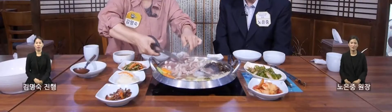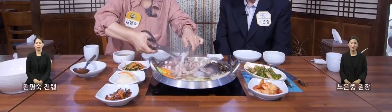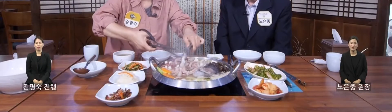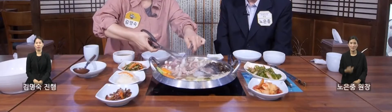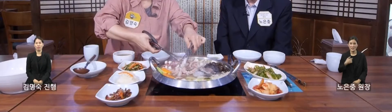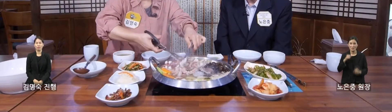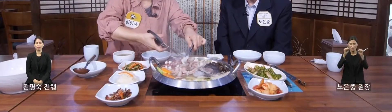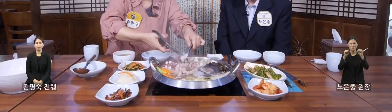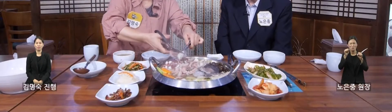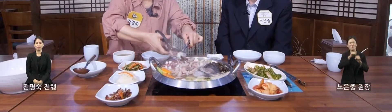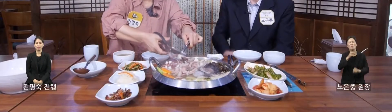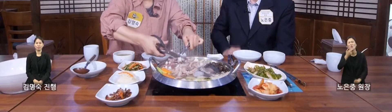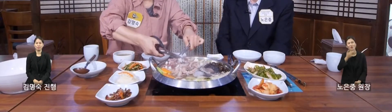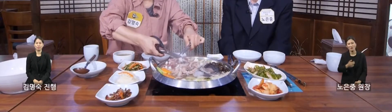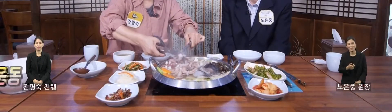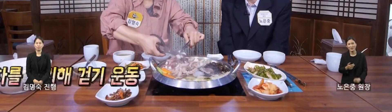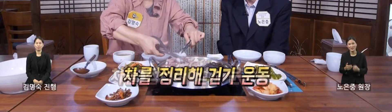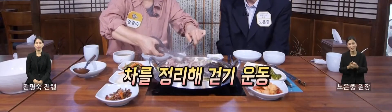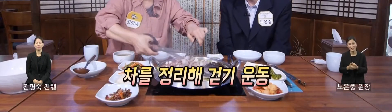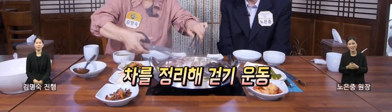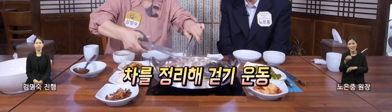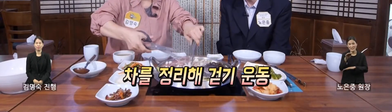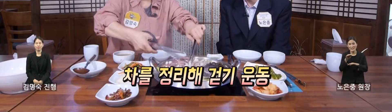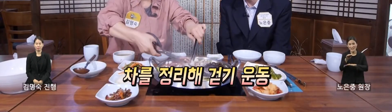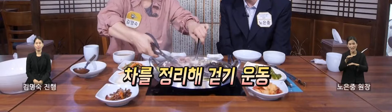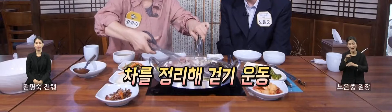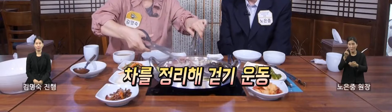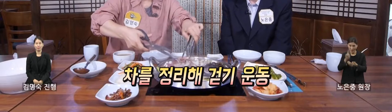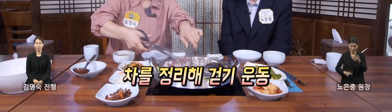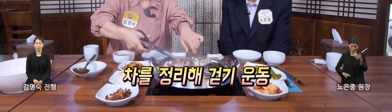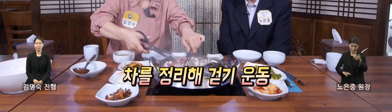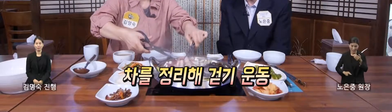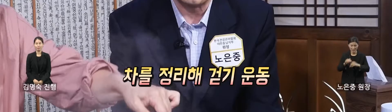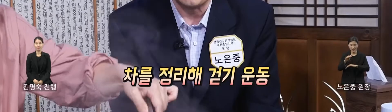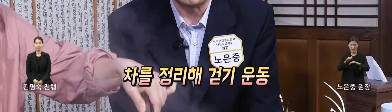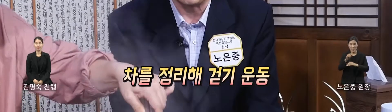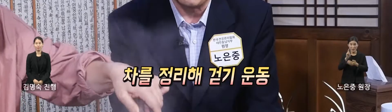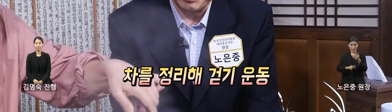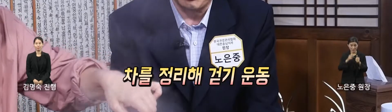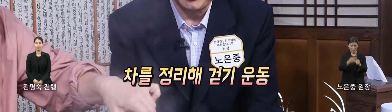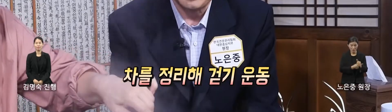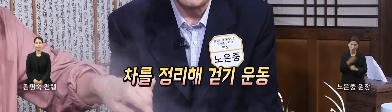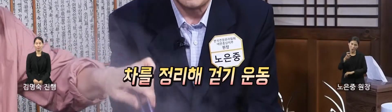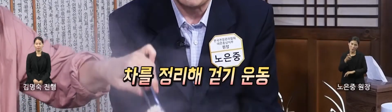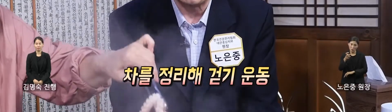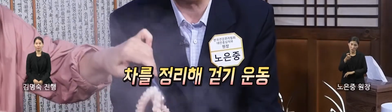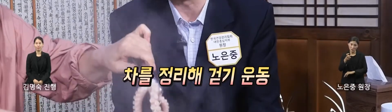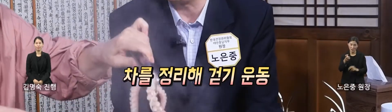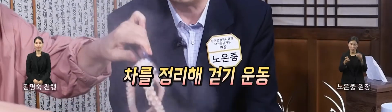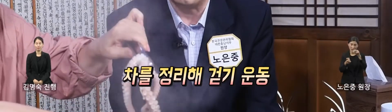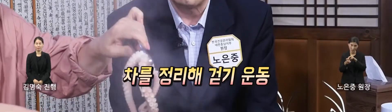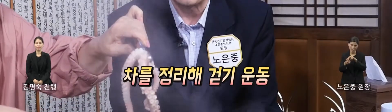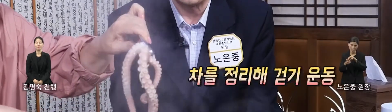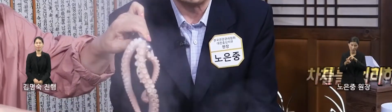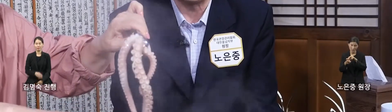싫어해서 차를 정리했어요. 차를. 네. 차를 정리하게 되면 뭐 대중교통을 이용하게 되고 그다음에 더